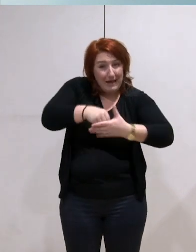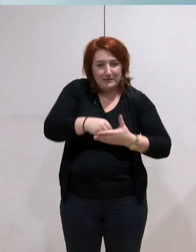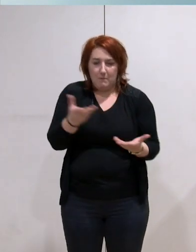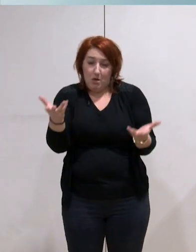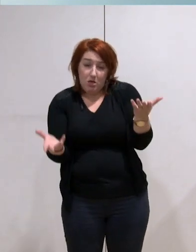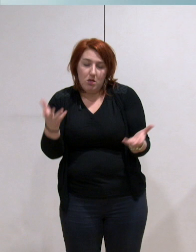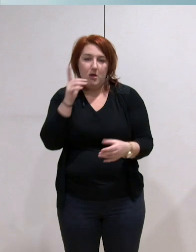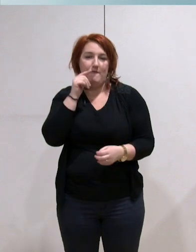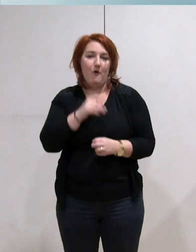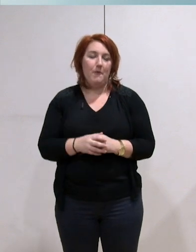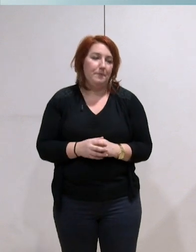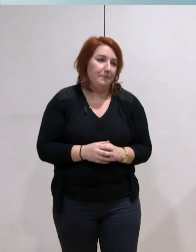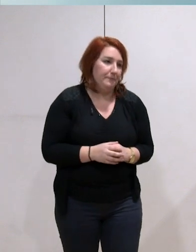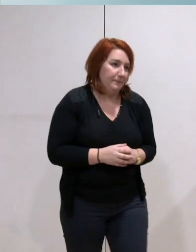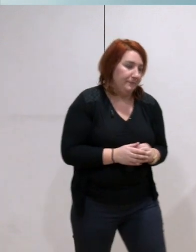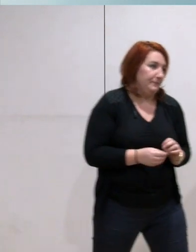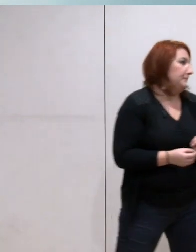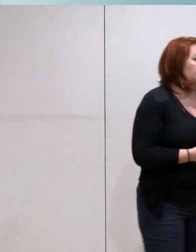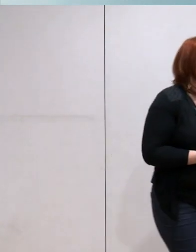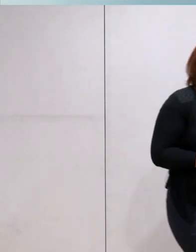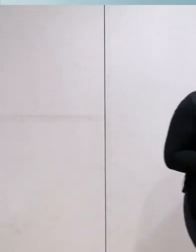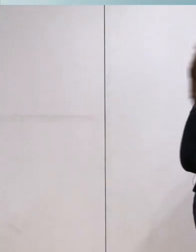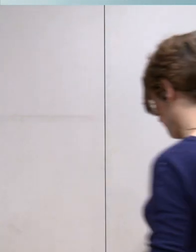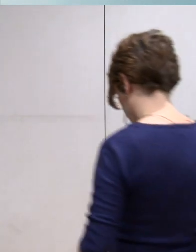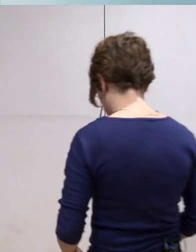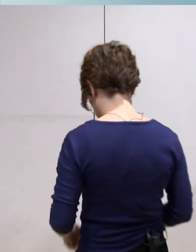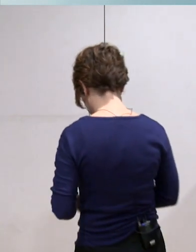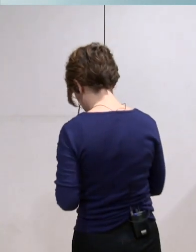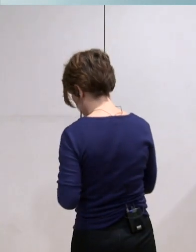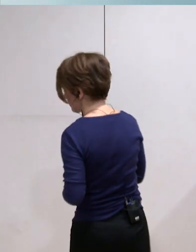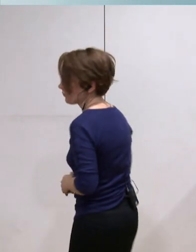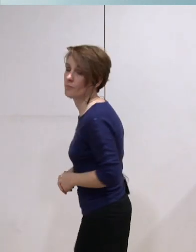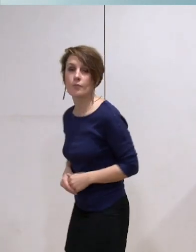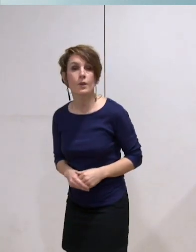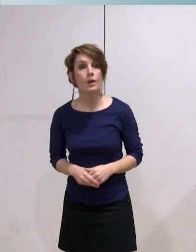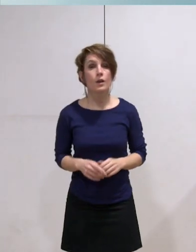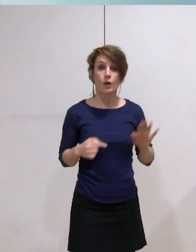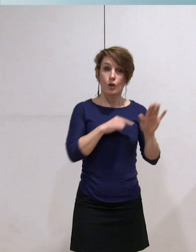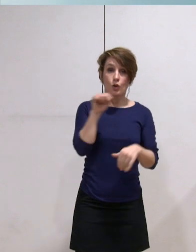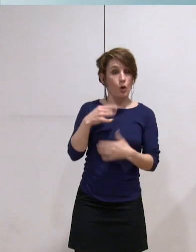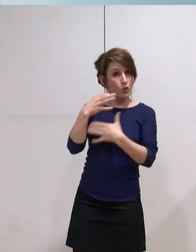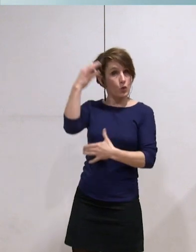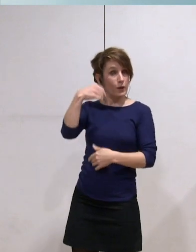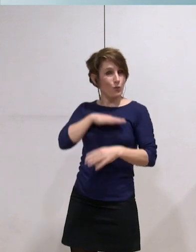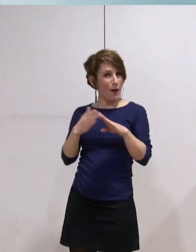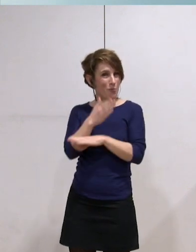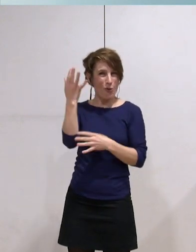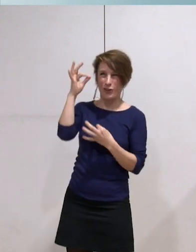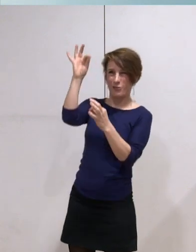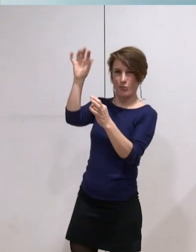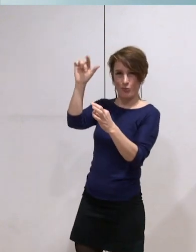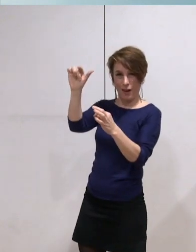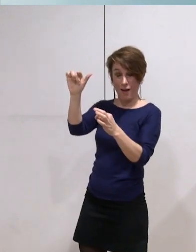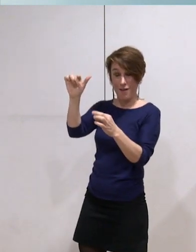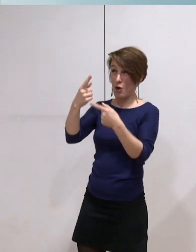élus nous avons éé élu sur un projet et malgré les contraintes imposées nous gardons le cap nous avons